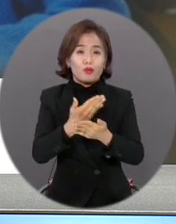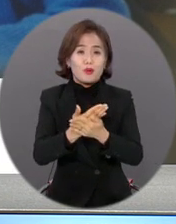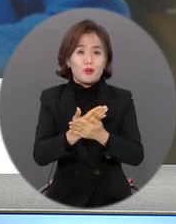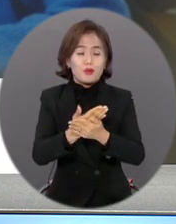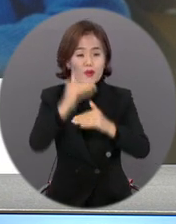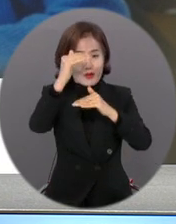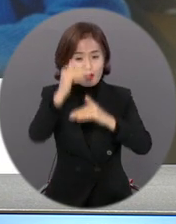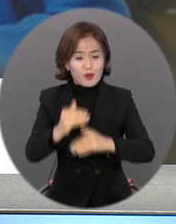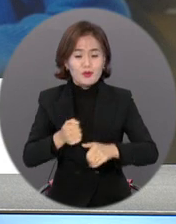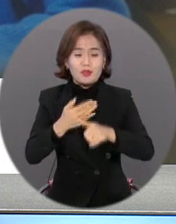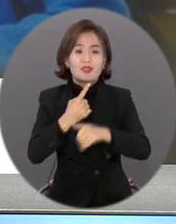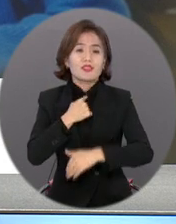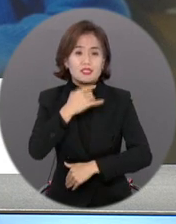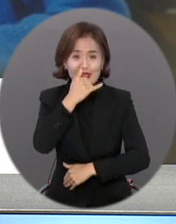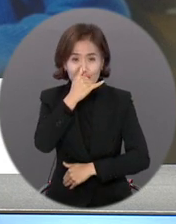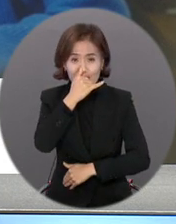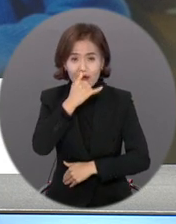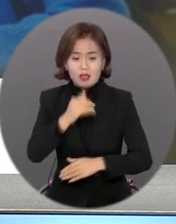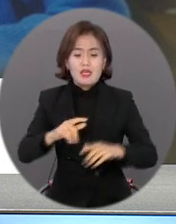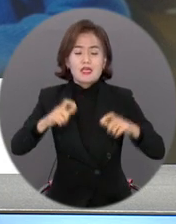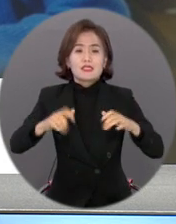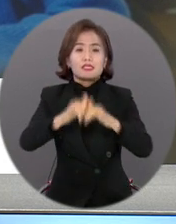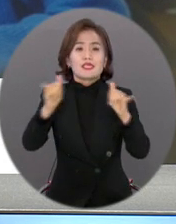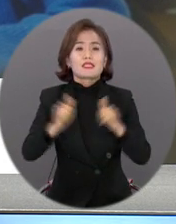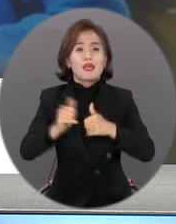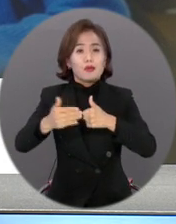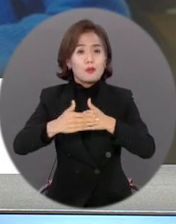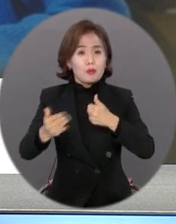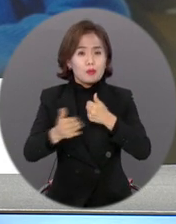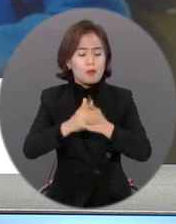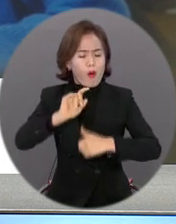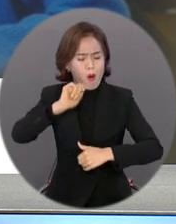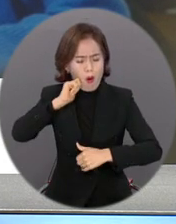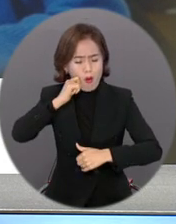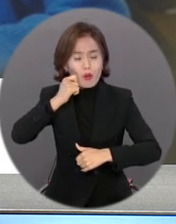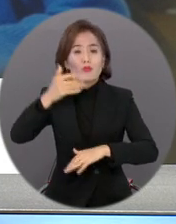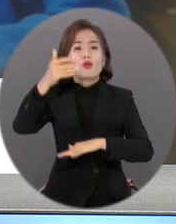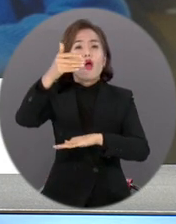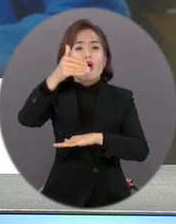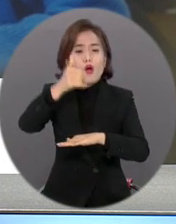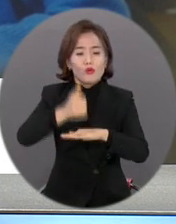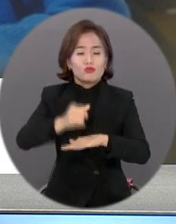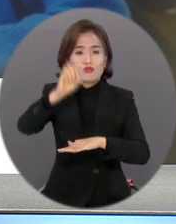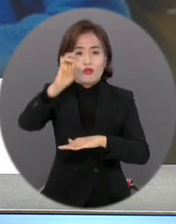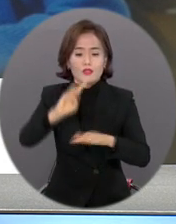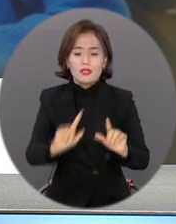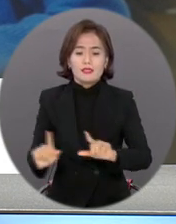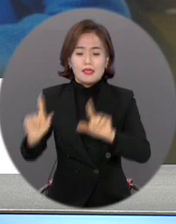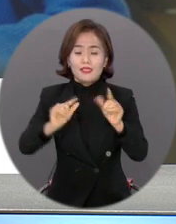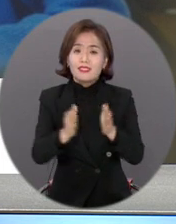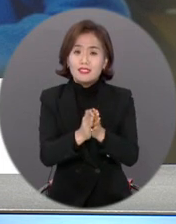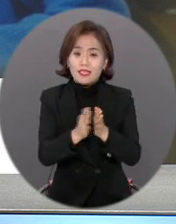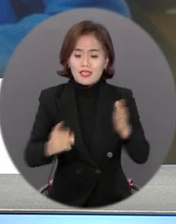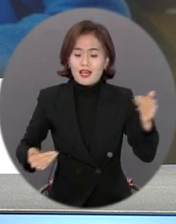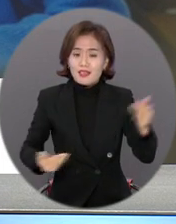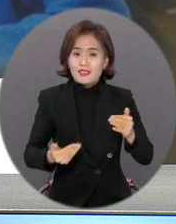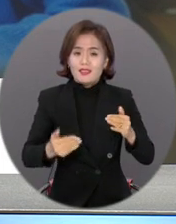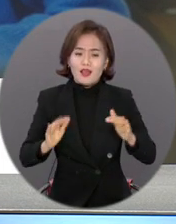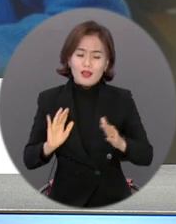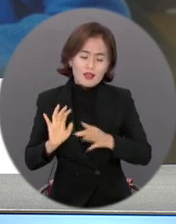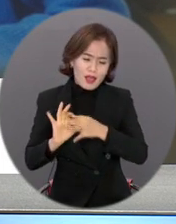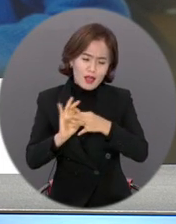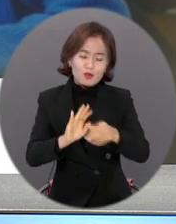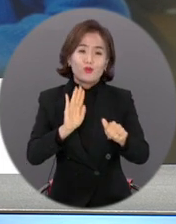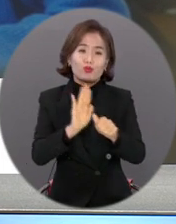이야기 전해드렸었죠. 지역사회 도움으로 천신만고 끝에 광주에 정착한 이 학생에게 따뜻한